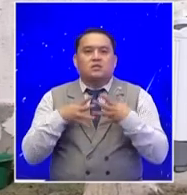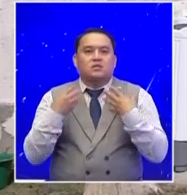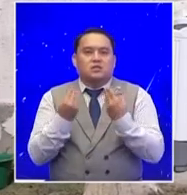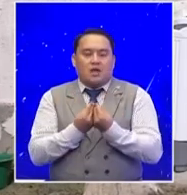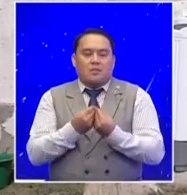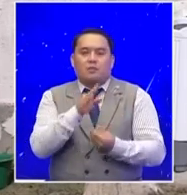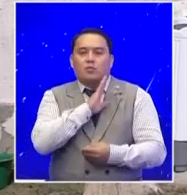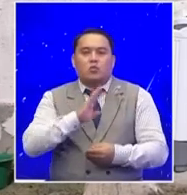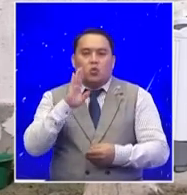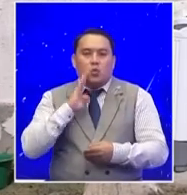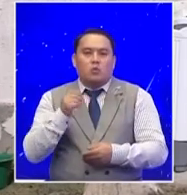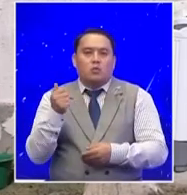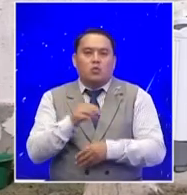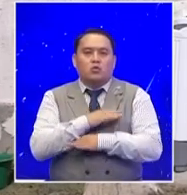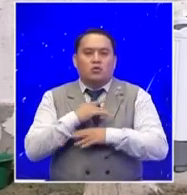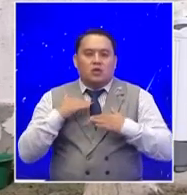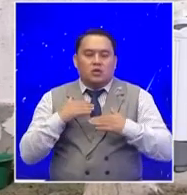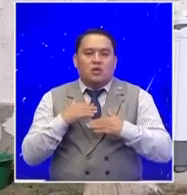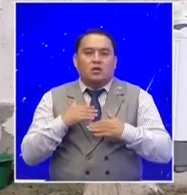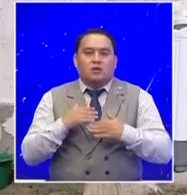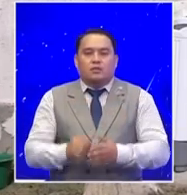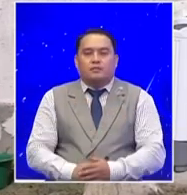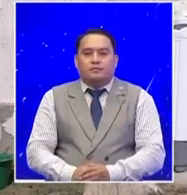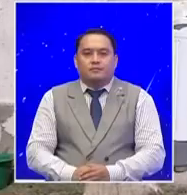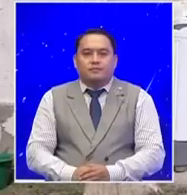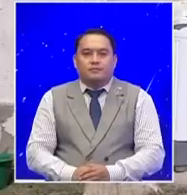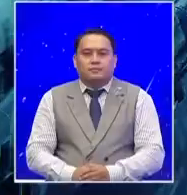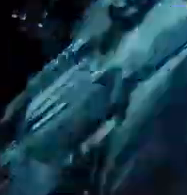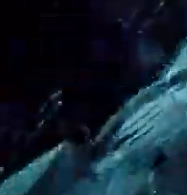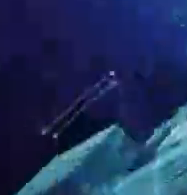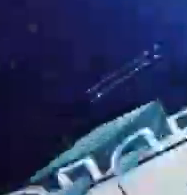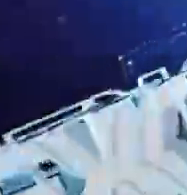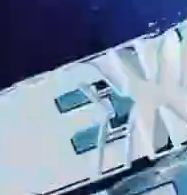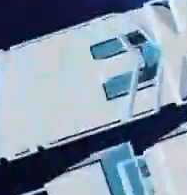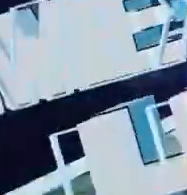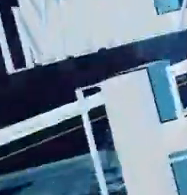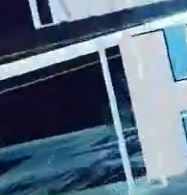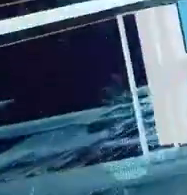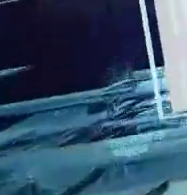них многодетные, малообеспеченные и имеющие на попечении инвалидов.